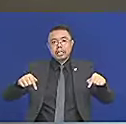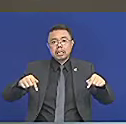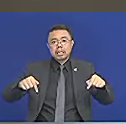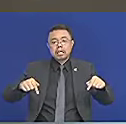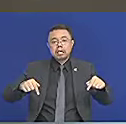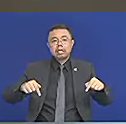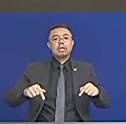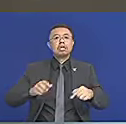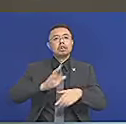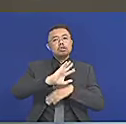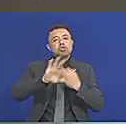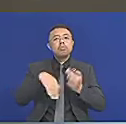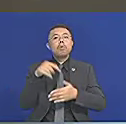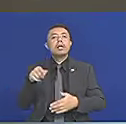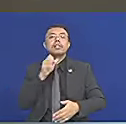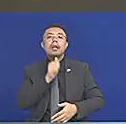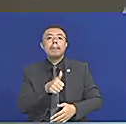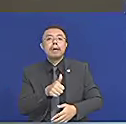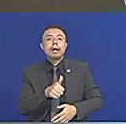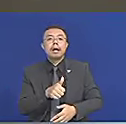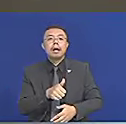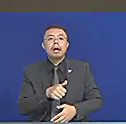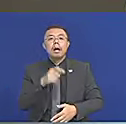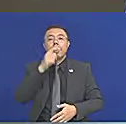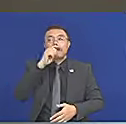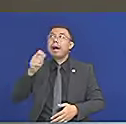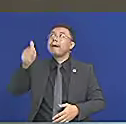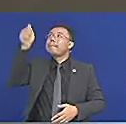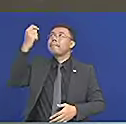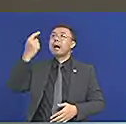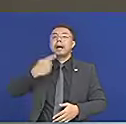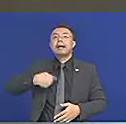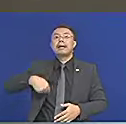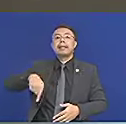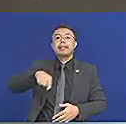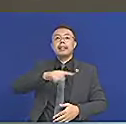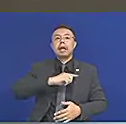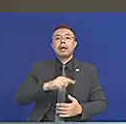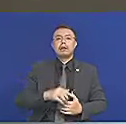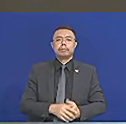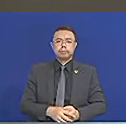Order ini. Siapa? Bapak kita.